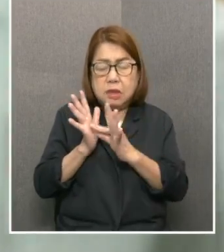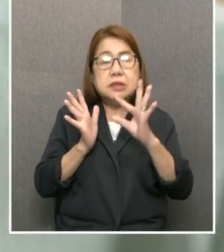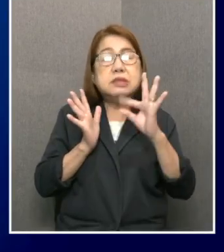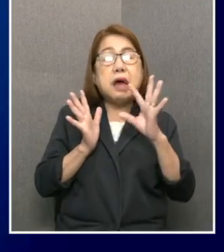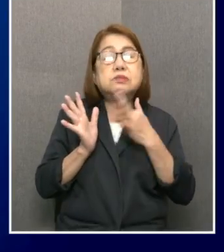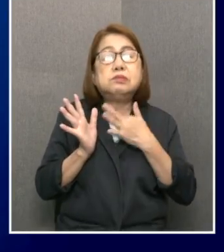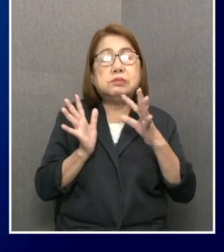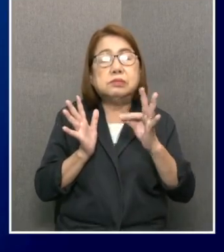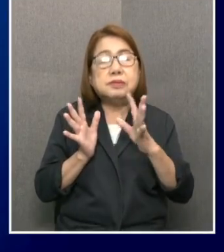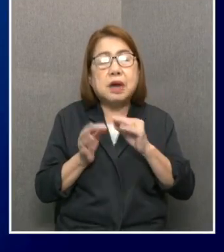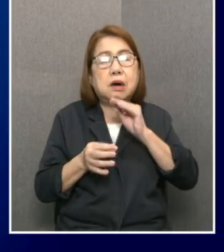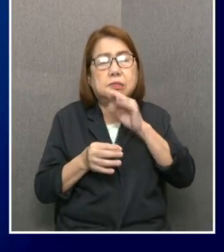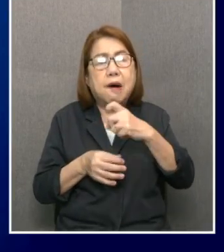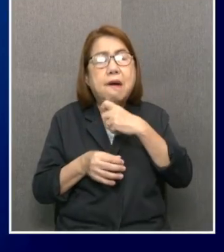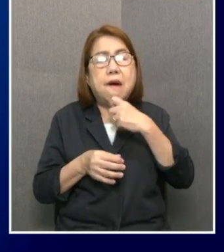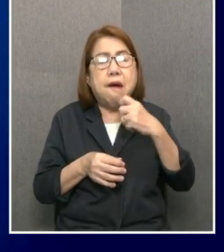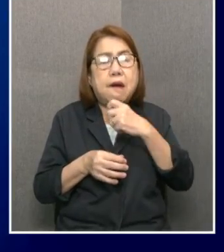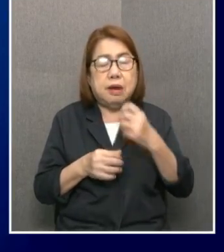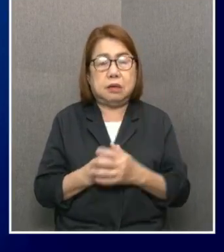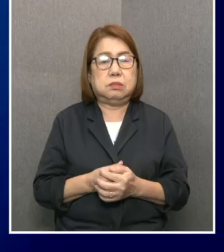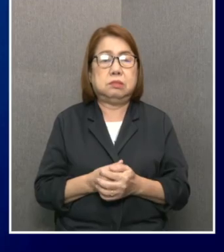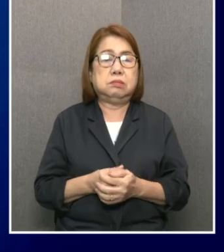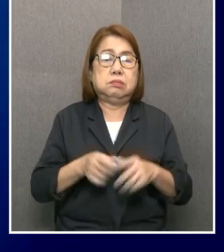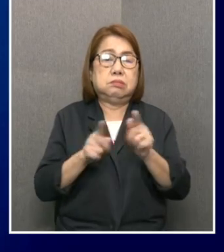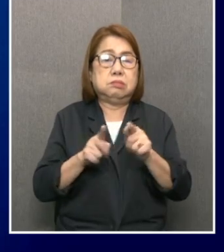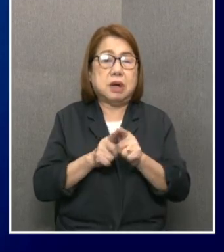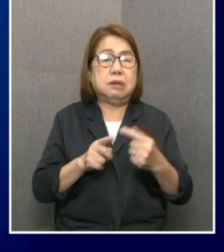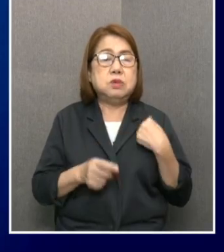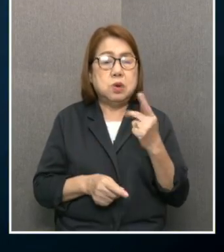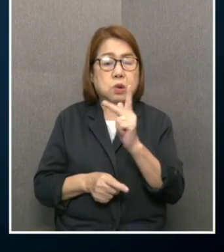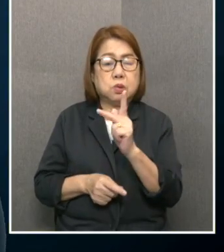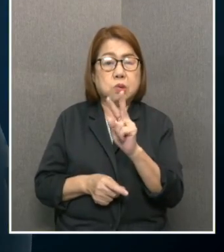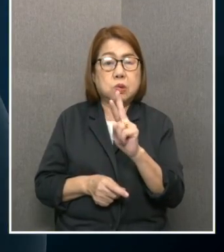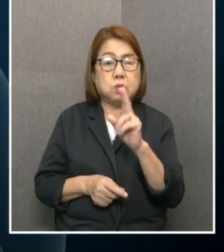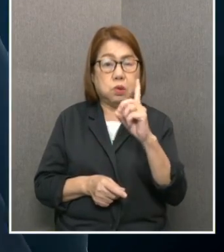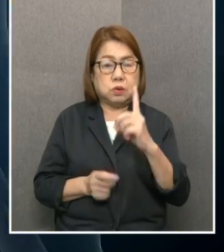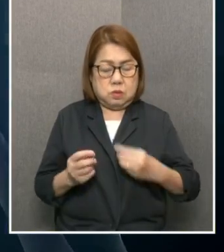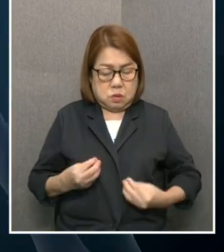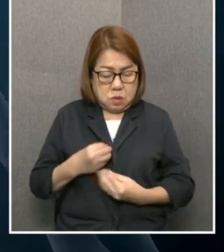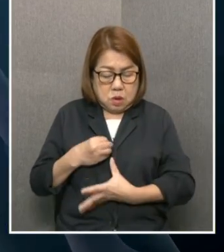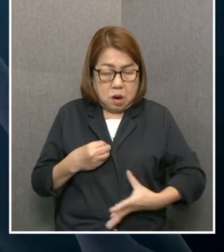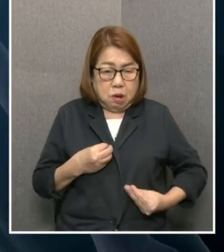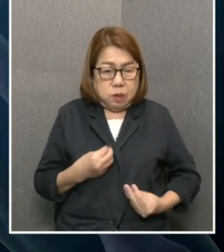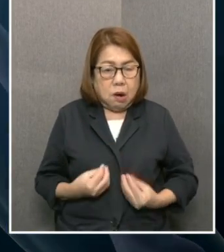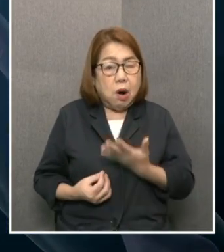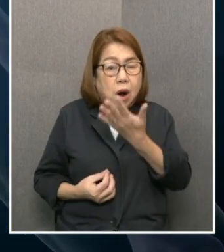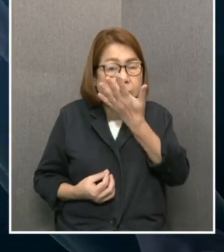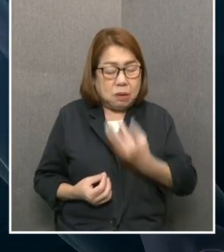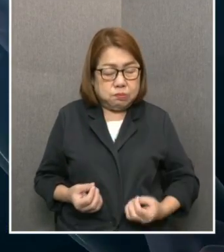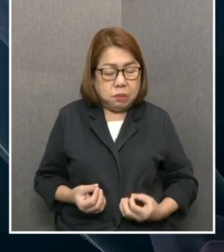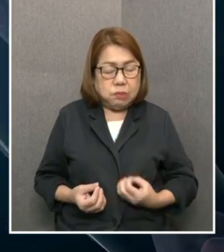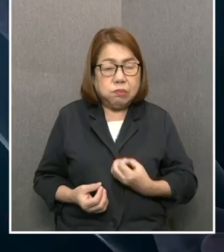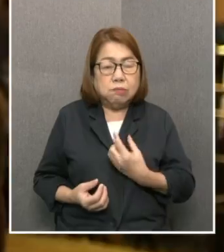แหบอีกทั้งยังมีส่วนทำให้เกิดภาวะกรดไหลย้อนบริเวณกระเพาะอาหารและทำให้กล่องเสียงอักเสบ